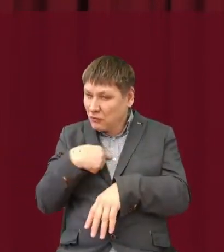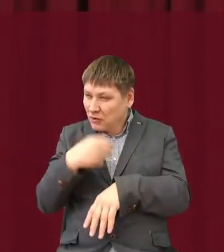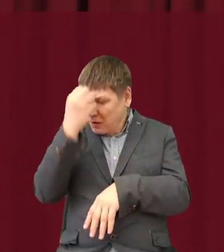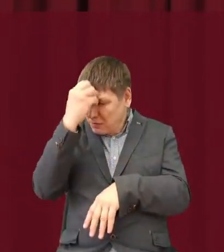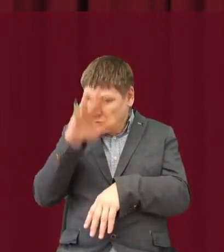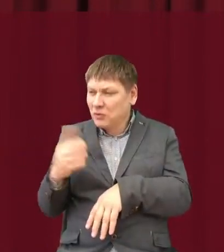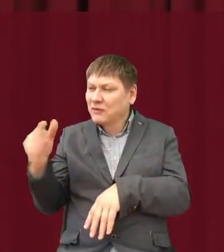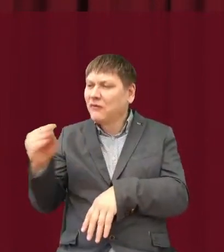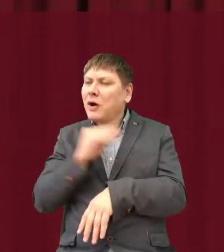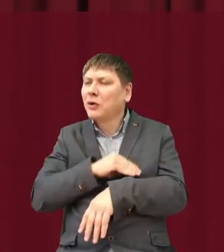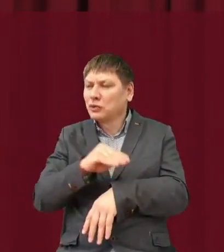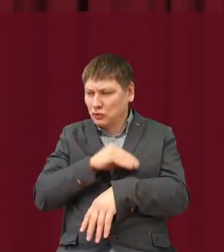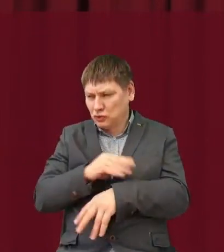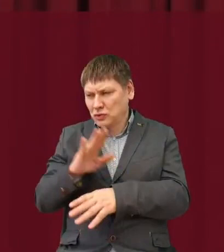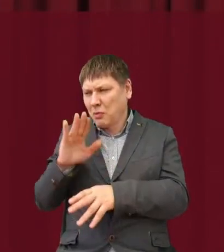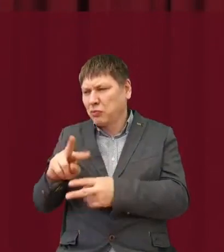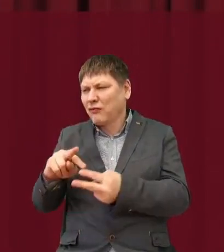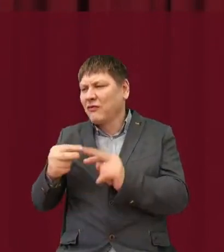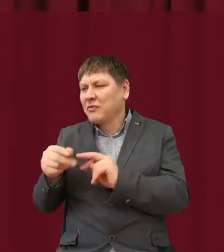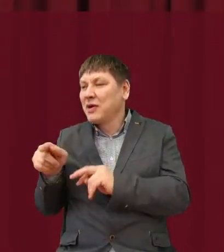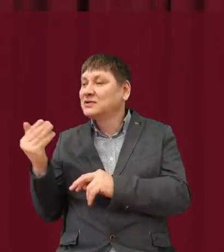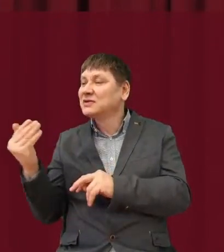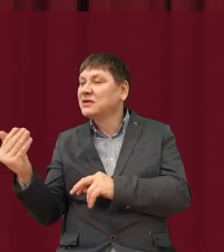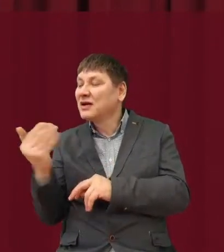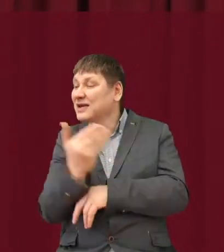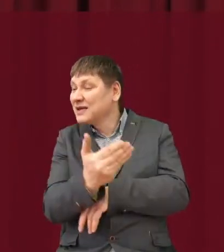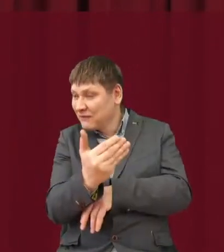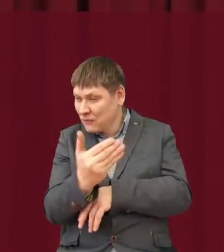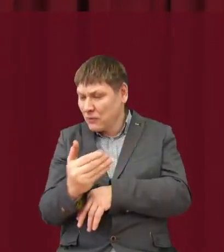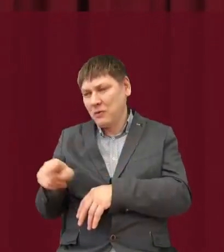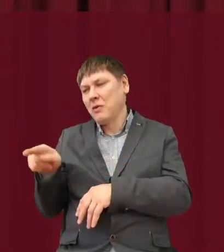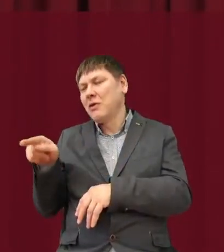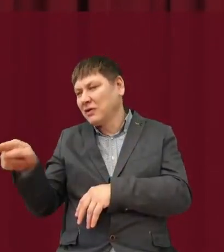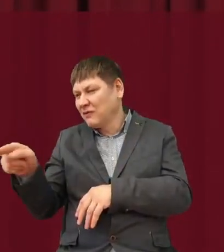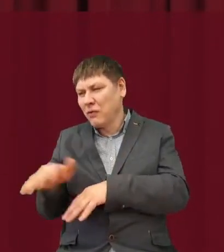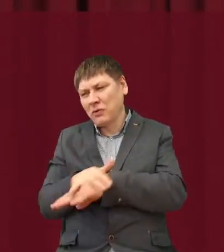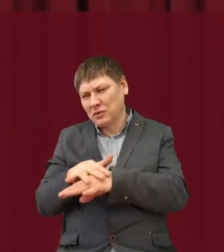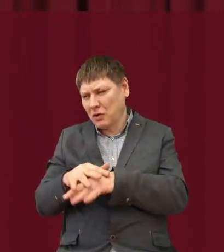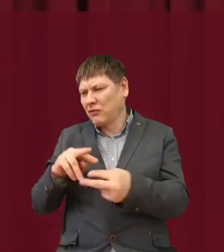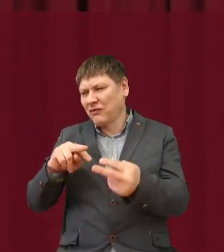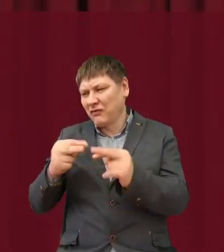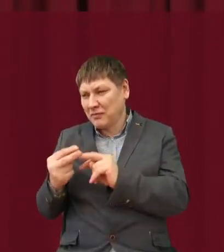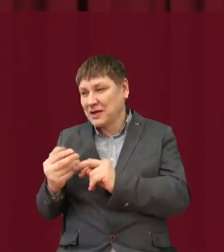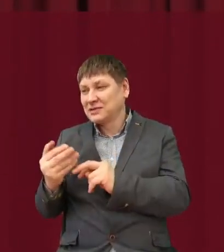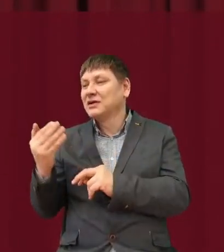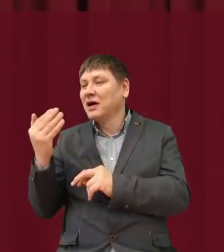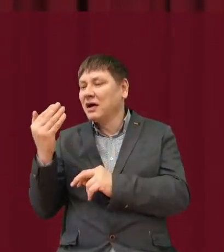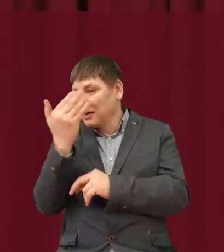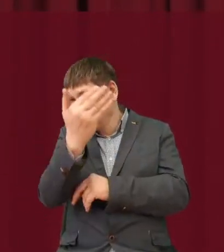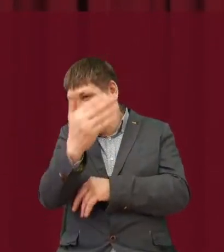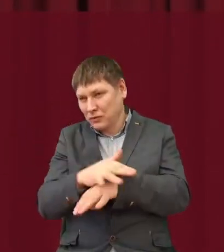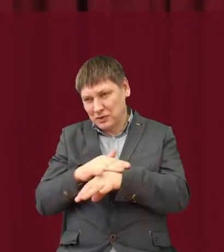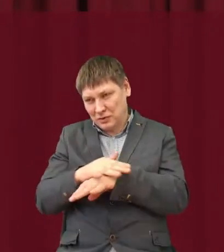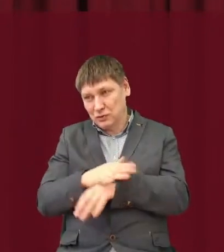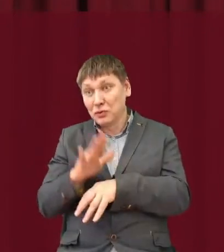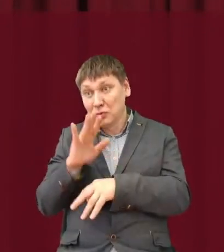душа твоя будет место его души народ твой место его народа